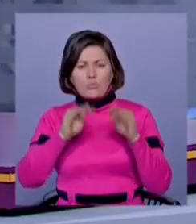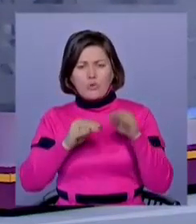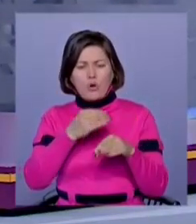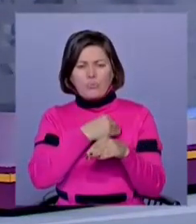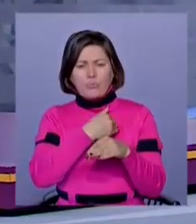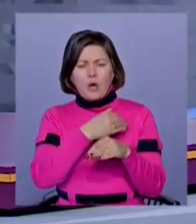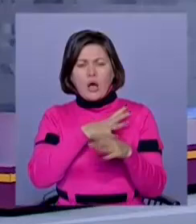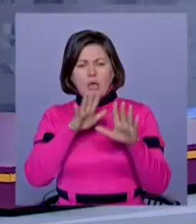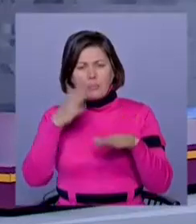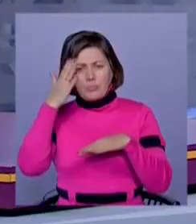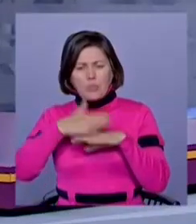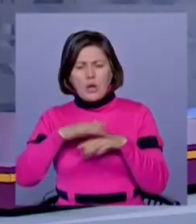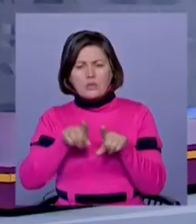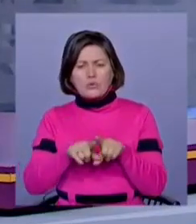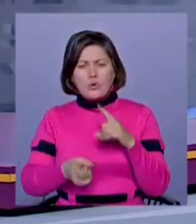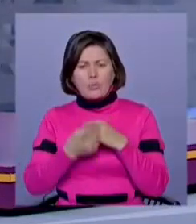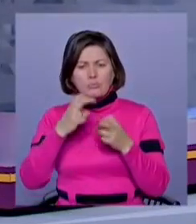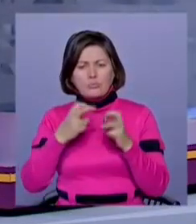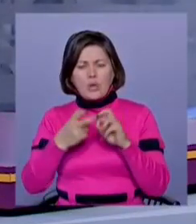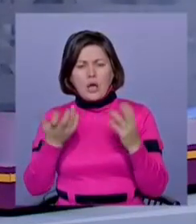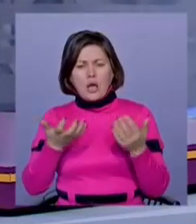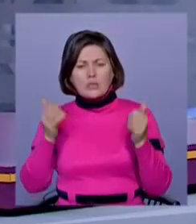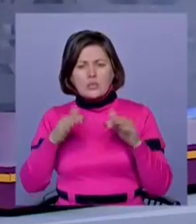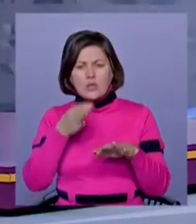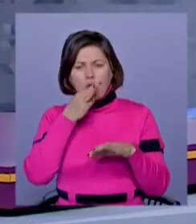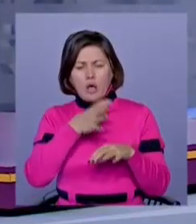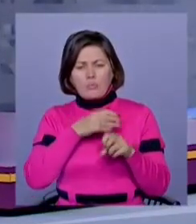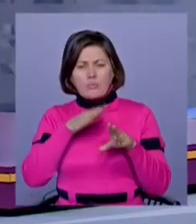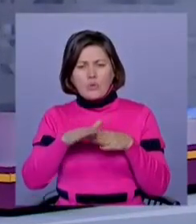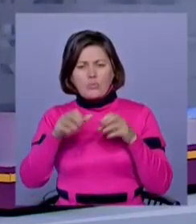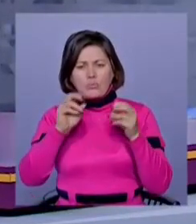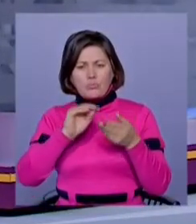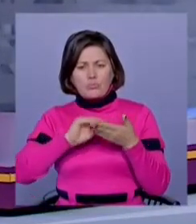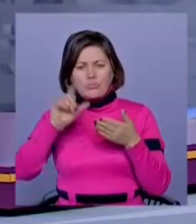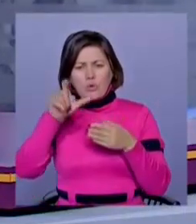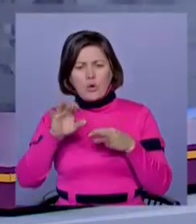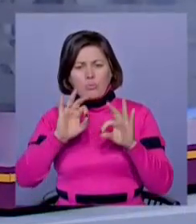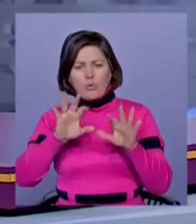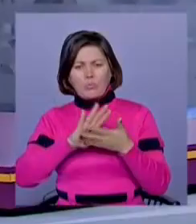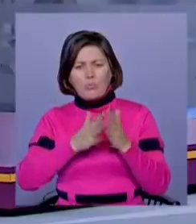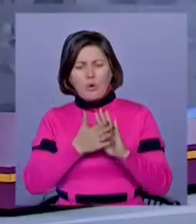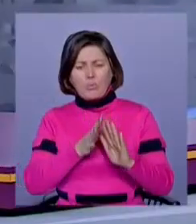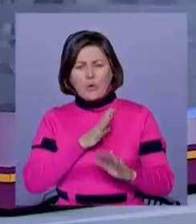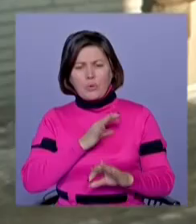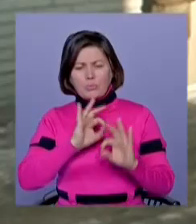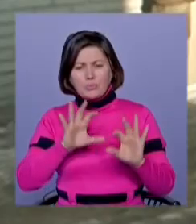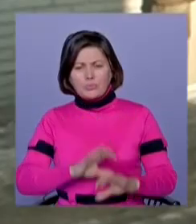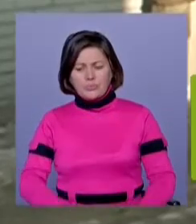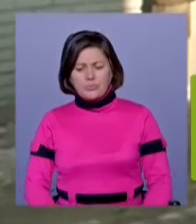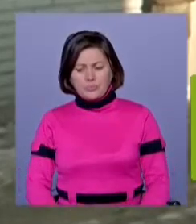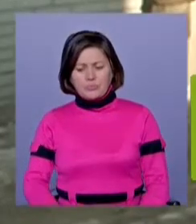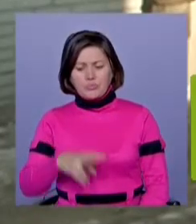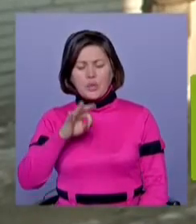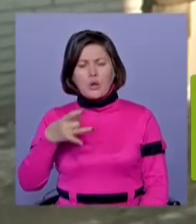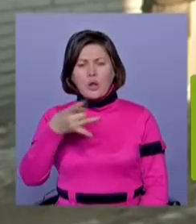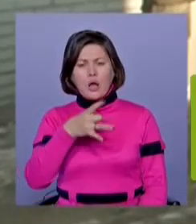Ал жергілікті әкімдік туындаған мәселеге қандай шешім айтты? Толығырақ тілшіміз Жадыра Омаржан жалғастырады. Бұл Медеу